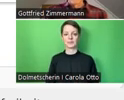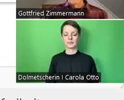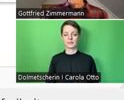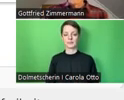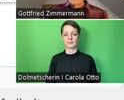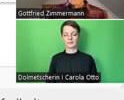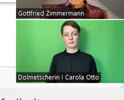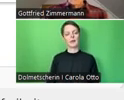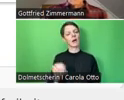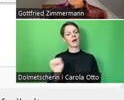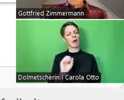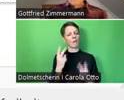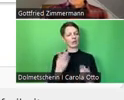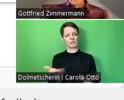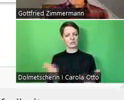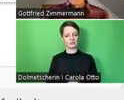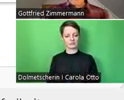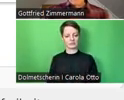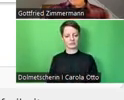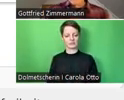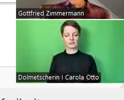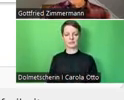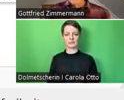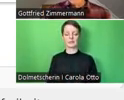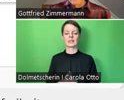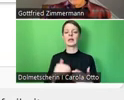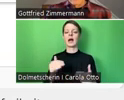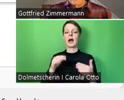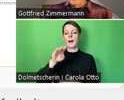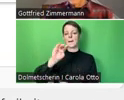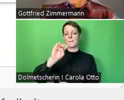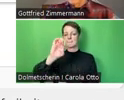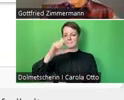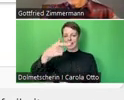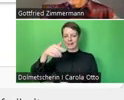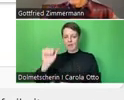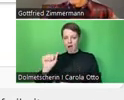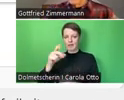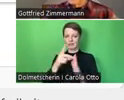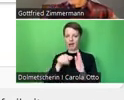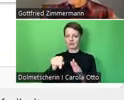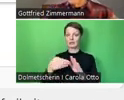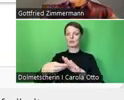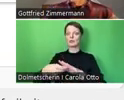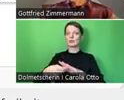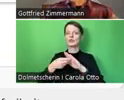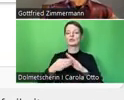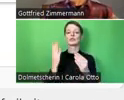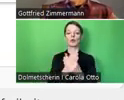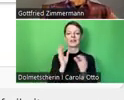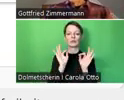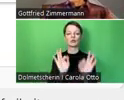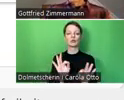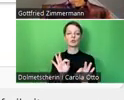Warum ist das wichtig? Diese Metadaten helfen dazu, dass man Dokumente suchen und finden